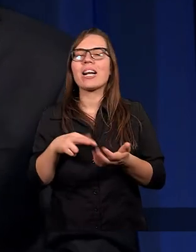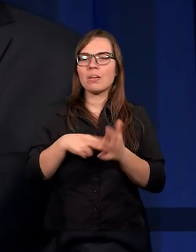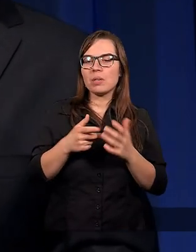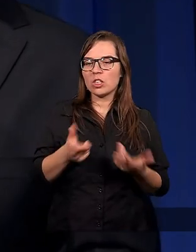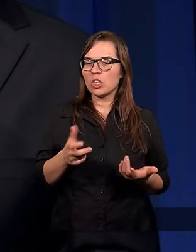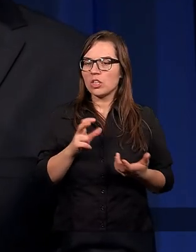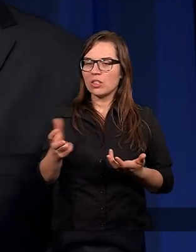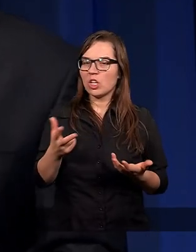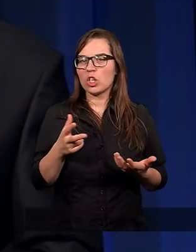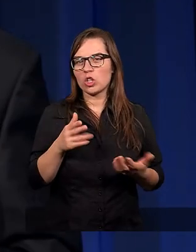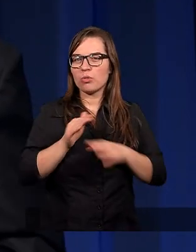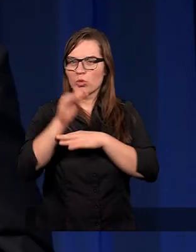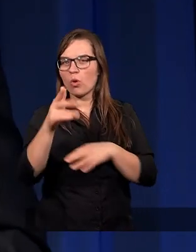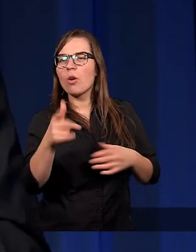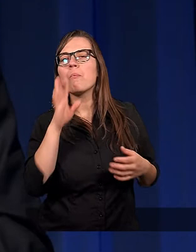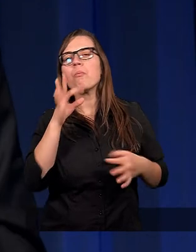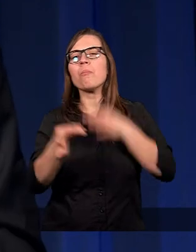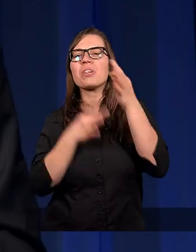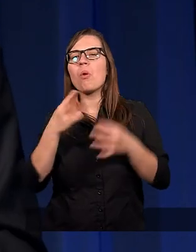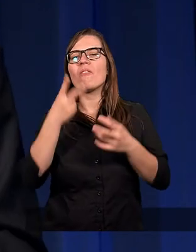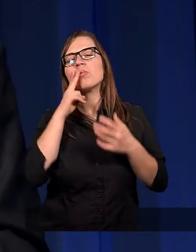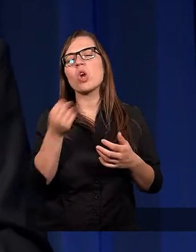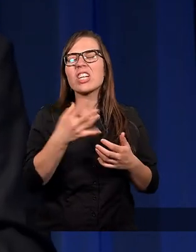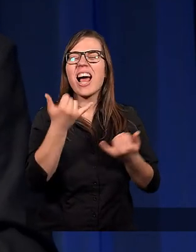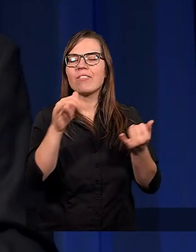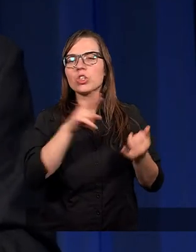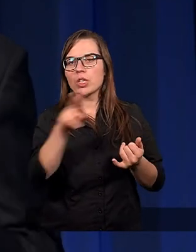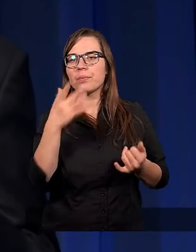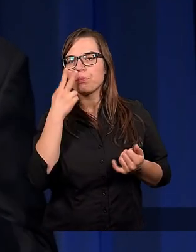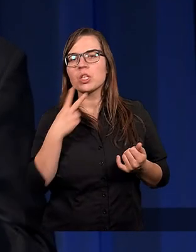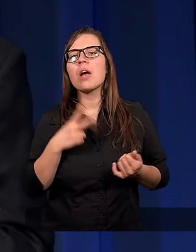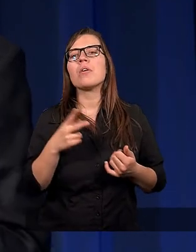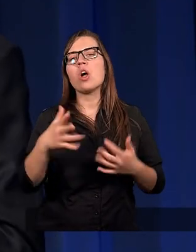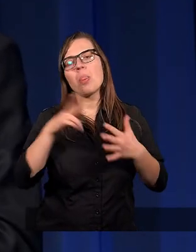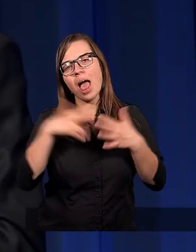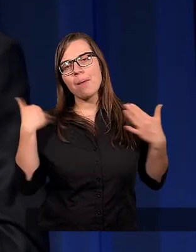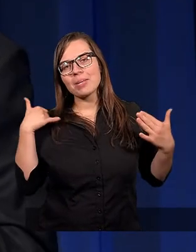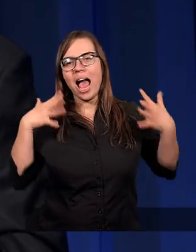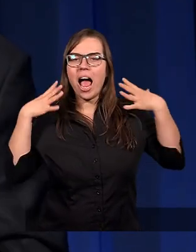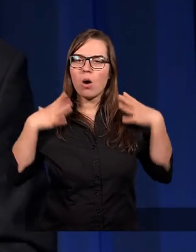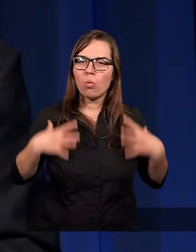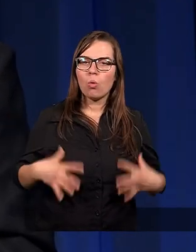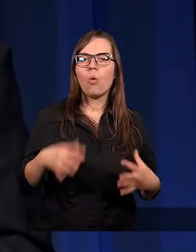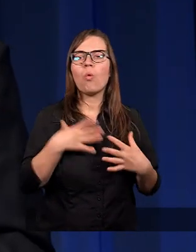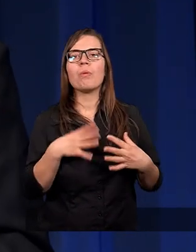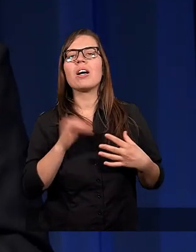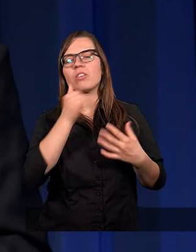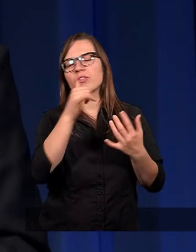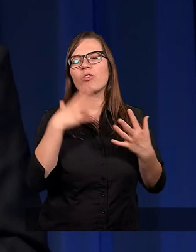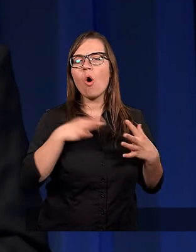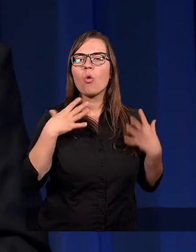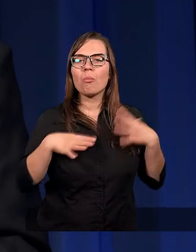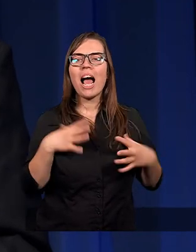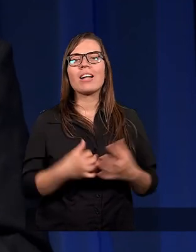Na przykład czytamy przypowieść o takiej uczcie, gdzie wszyscy są ubrani na biało, a ktoś tam chodzi w swoich